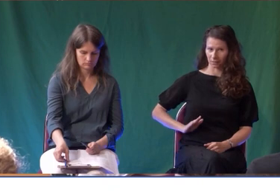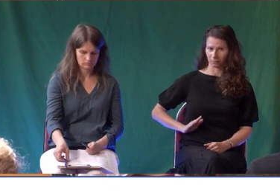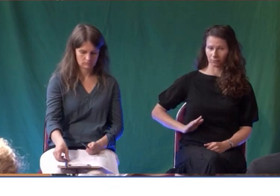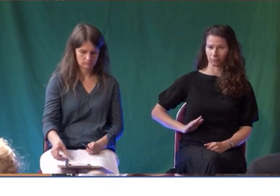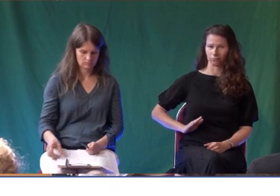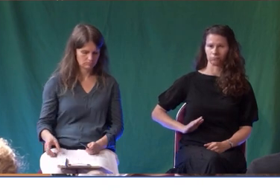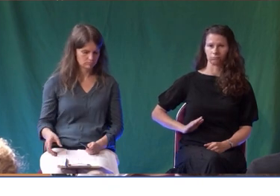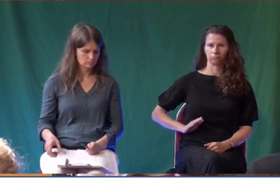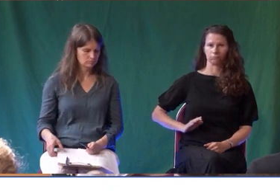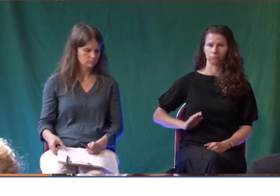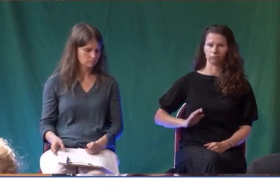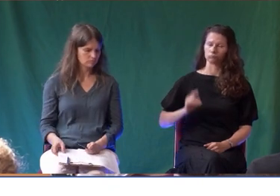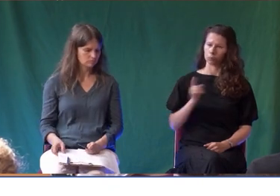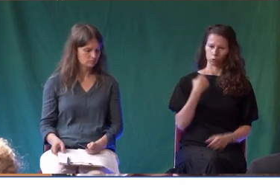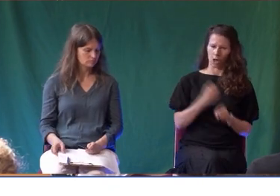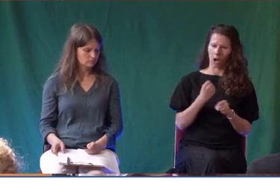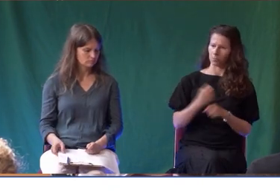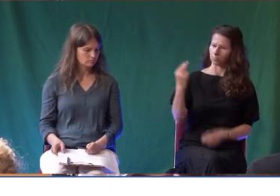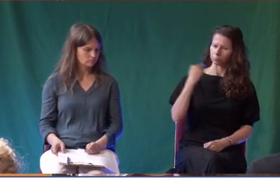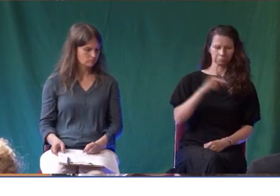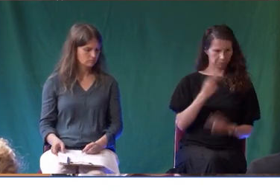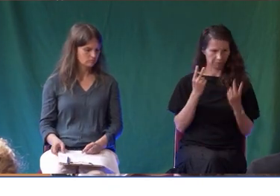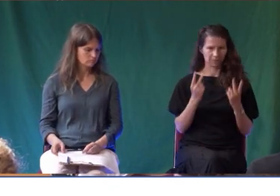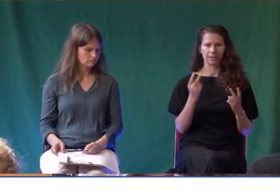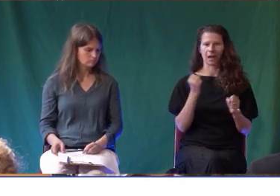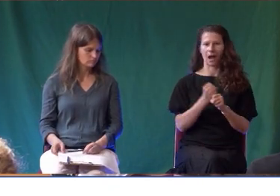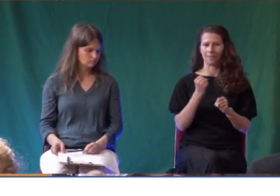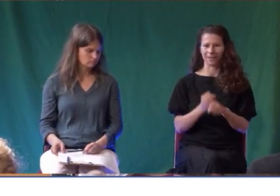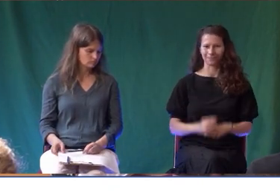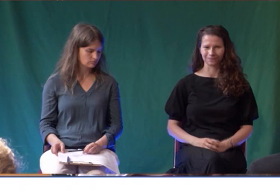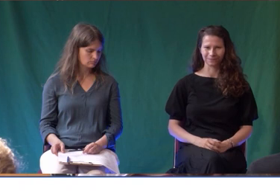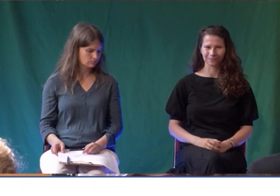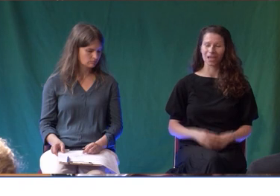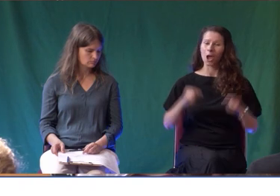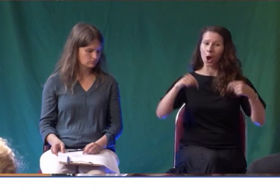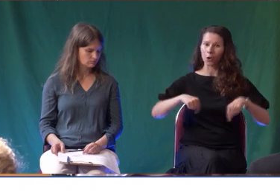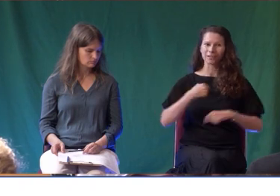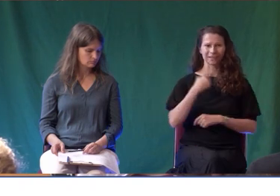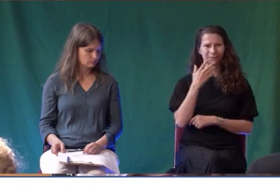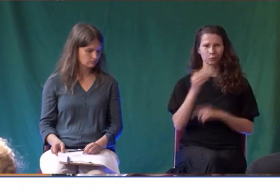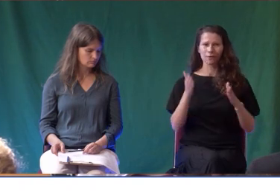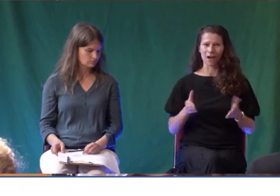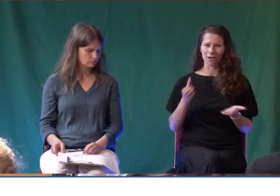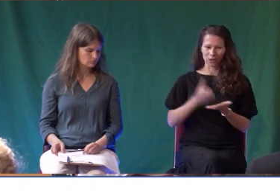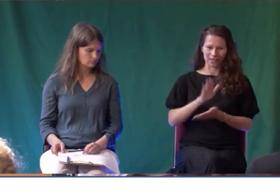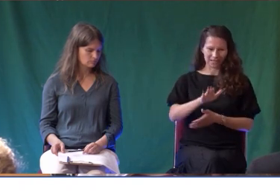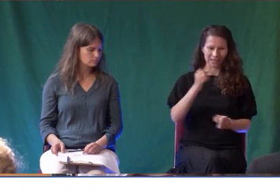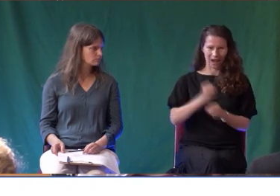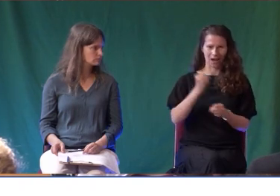findet unsere Arbeit wichtig ich möchte heute über die Arbeit der Fachstelle sprechen